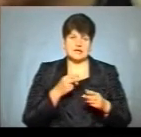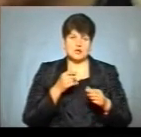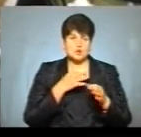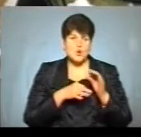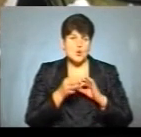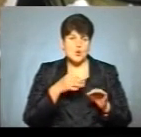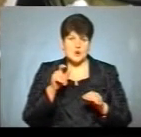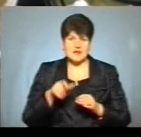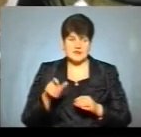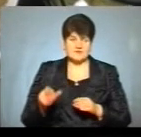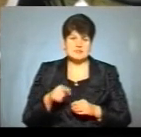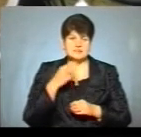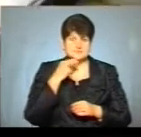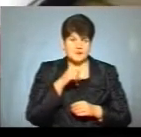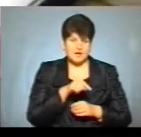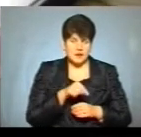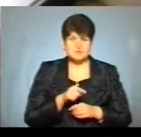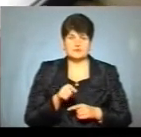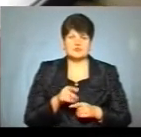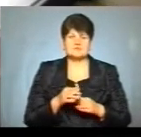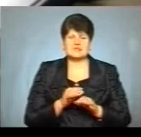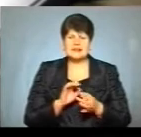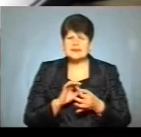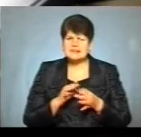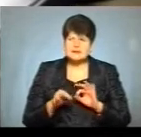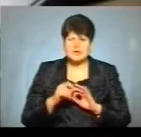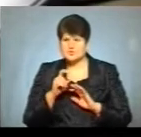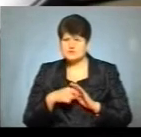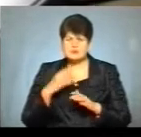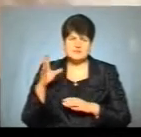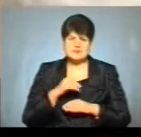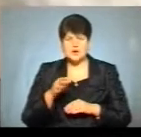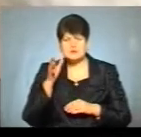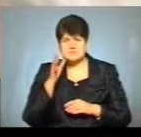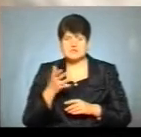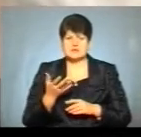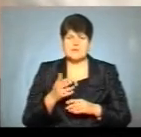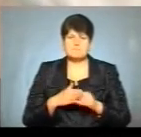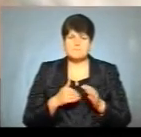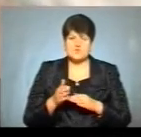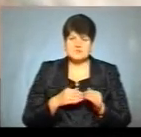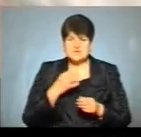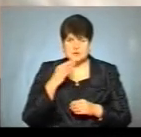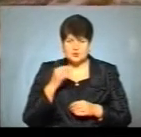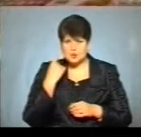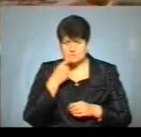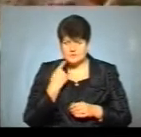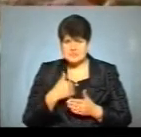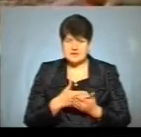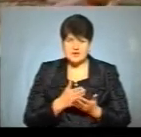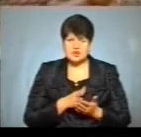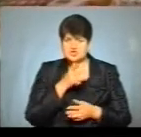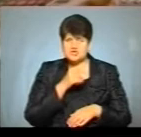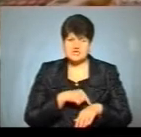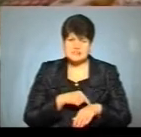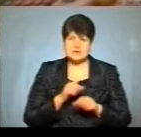кар'єрних радників ефективний, бо ці фахівці детально дізнаються все про освіту, професійний досвід пошуковця роботи, особисті якості, час, який